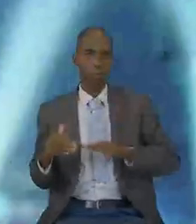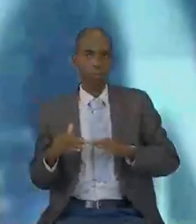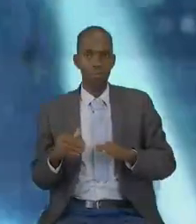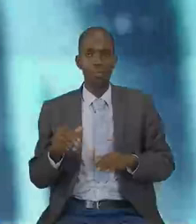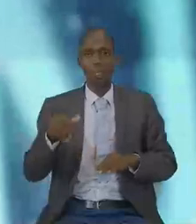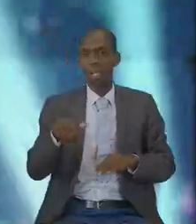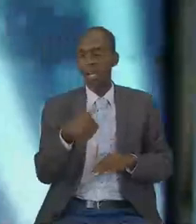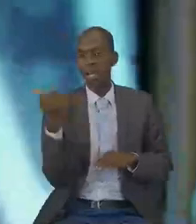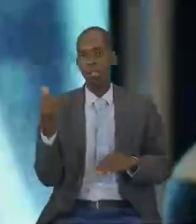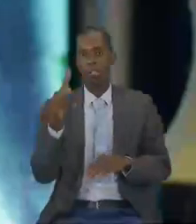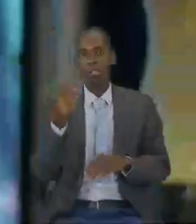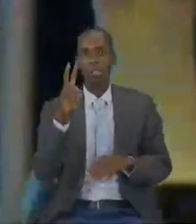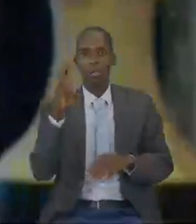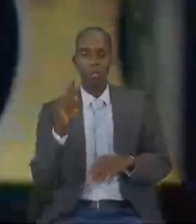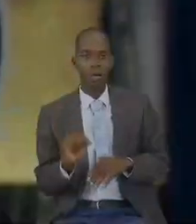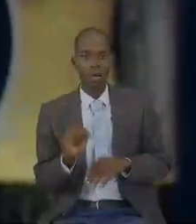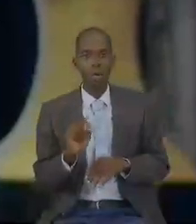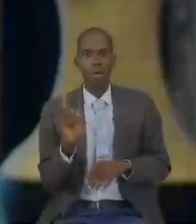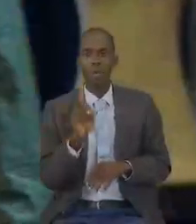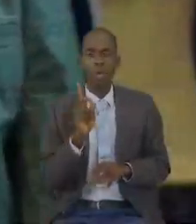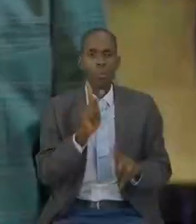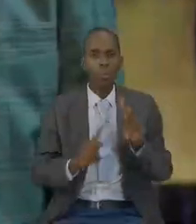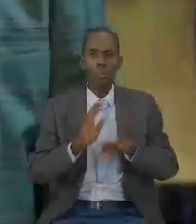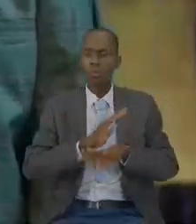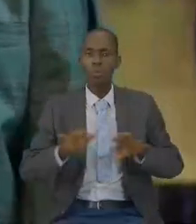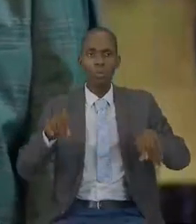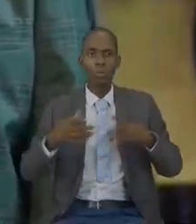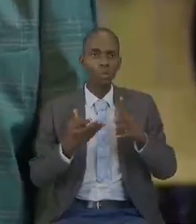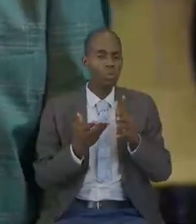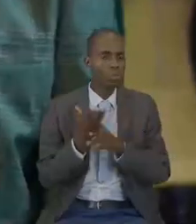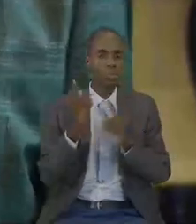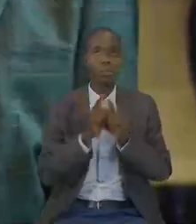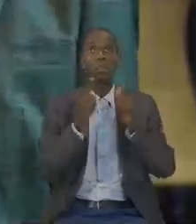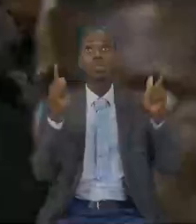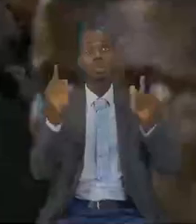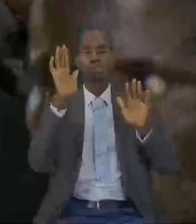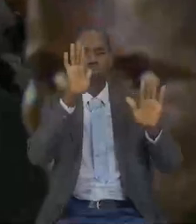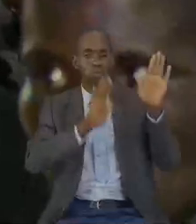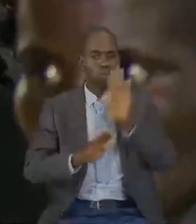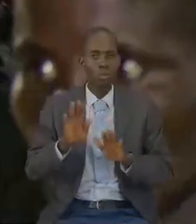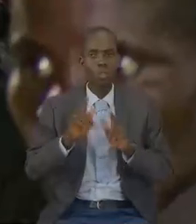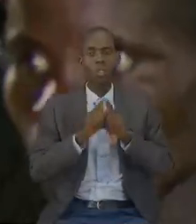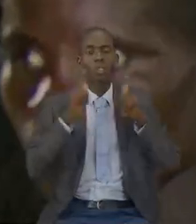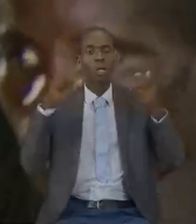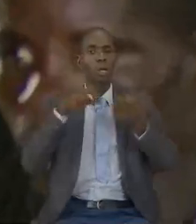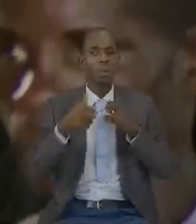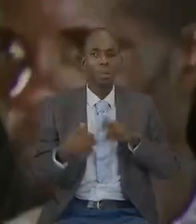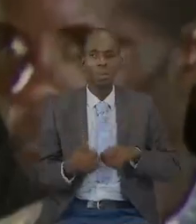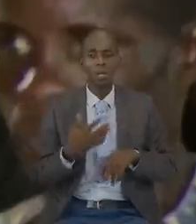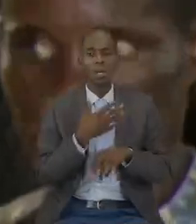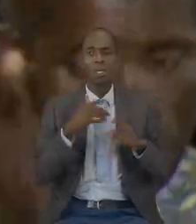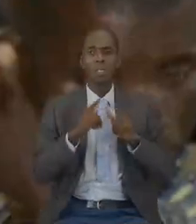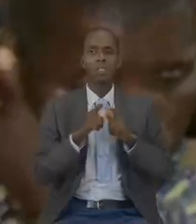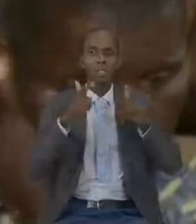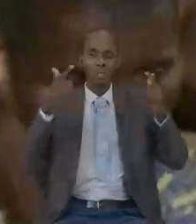village, une ville où les gens ne passent pas par de grandes épreuves, de